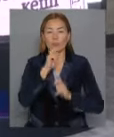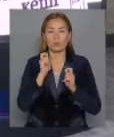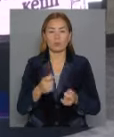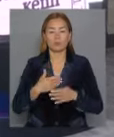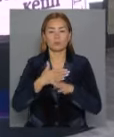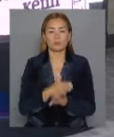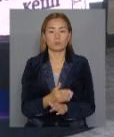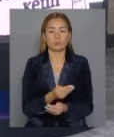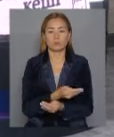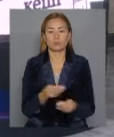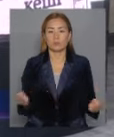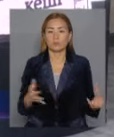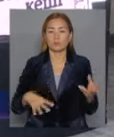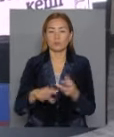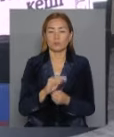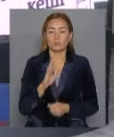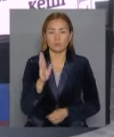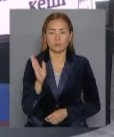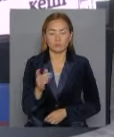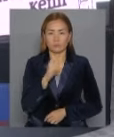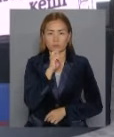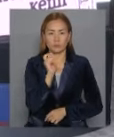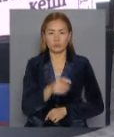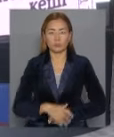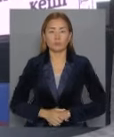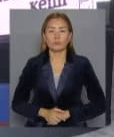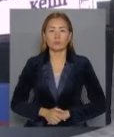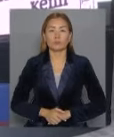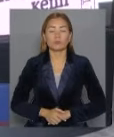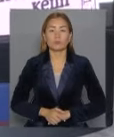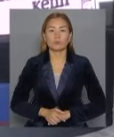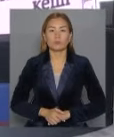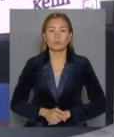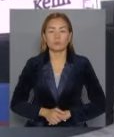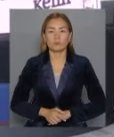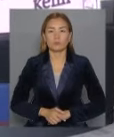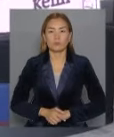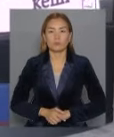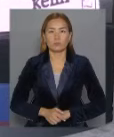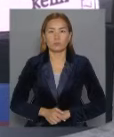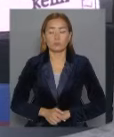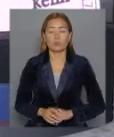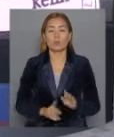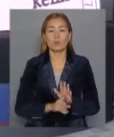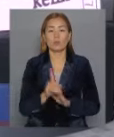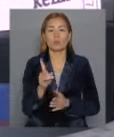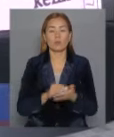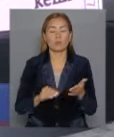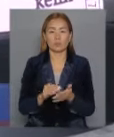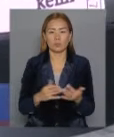Ол қазір сол барлық қатысушылардың арасында тепе-тең бөлінетін болады. Енді бұл тек бастамасы, мен